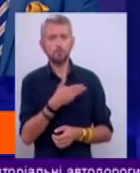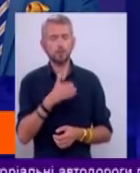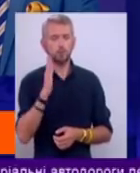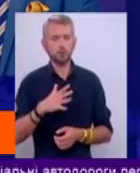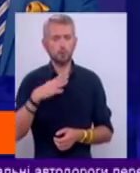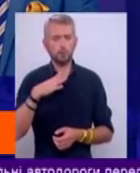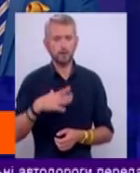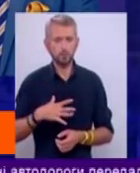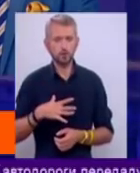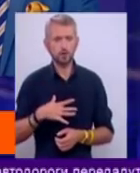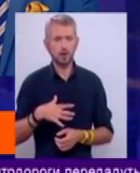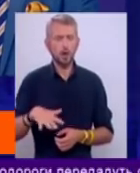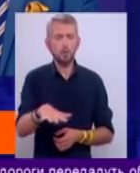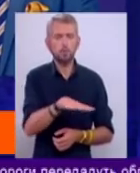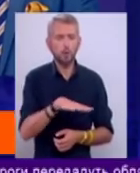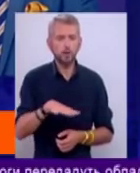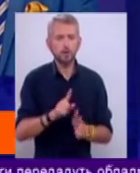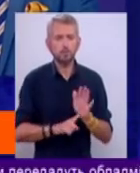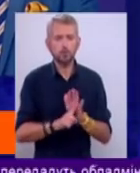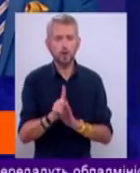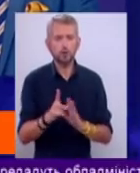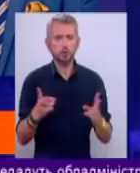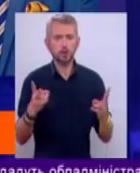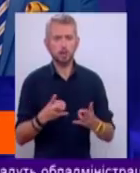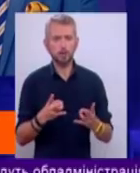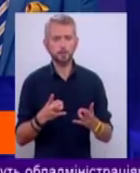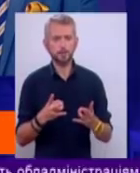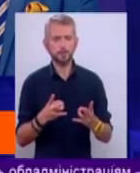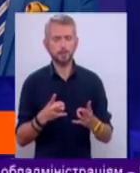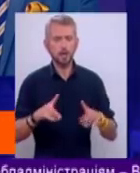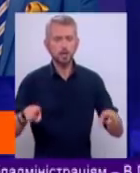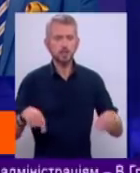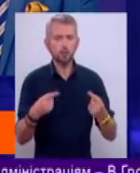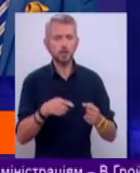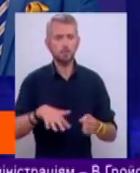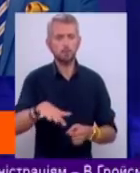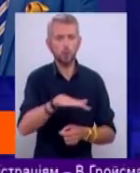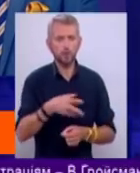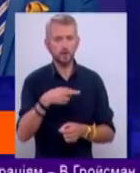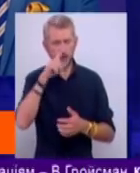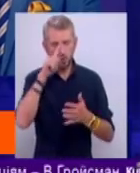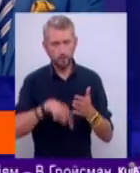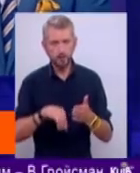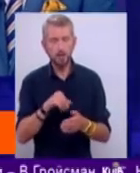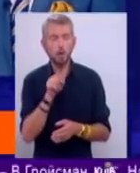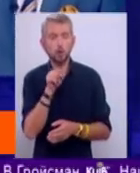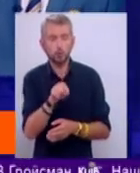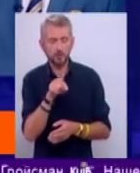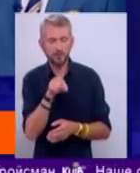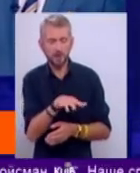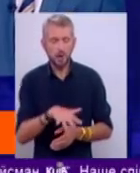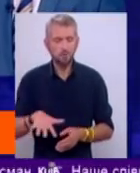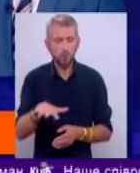вимушені простір. Спочатку треба створити простір для довіри, і туди вже в цей